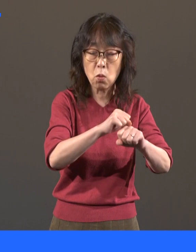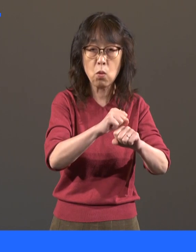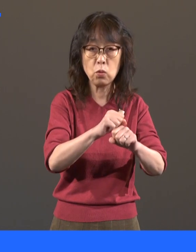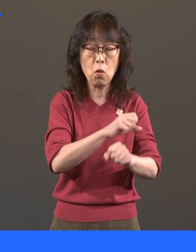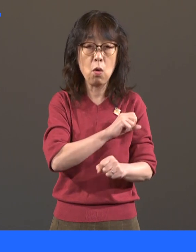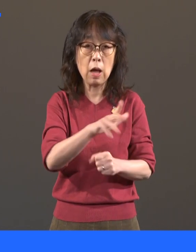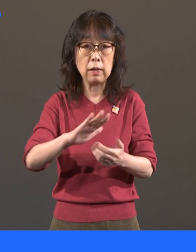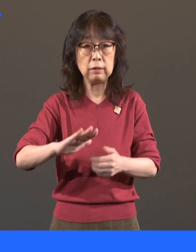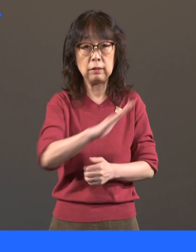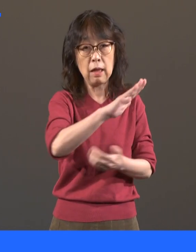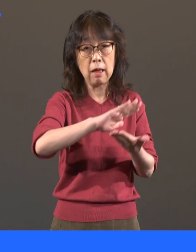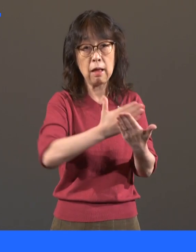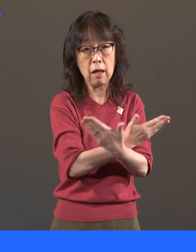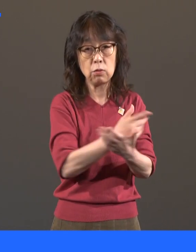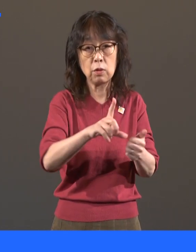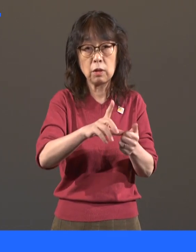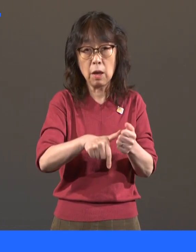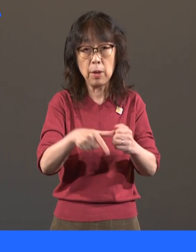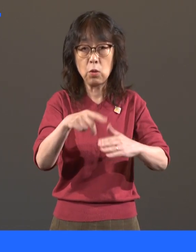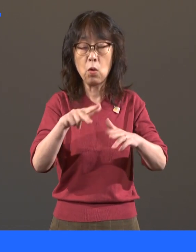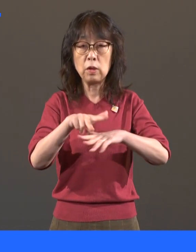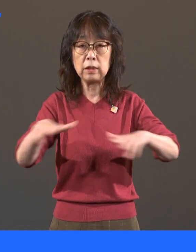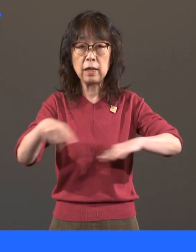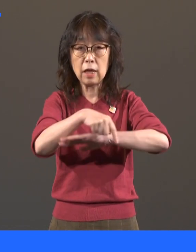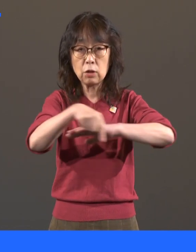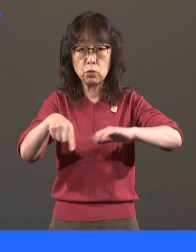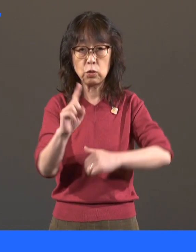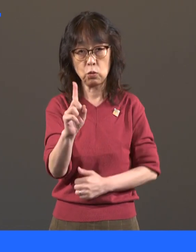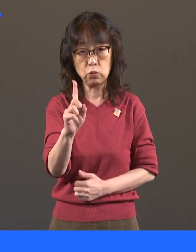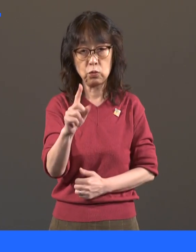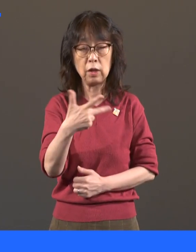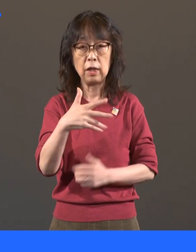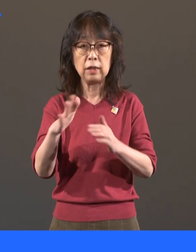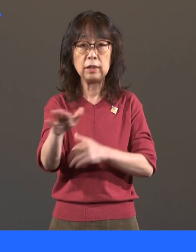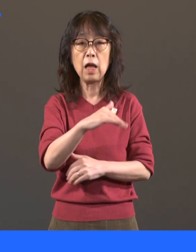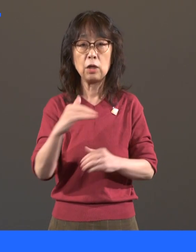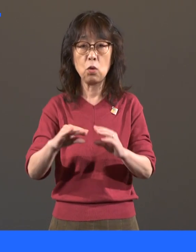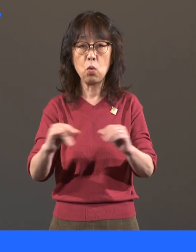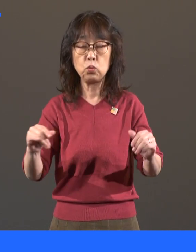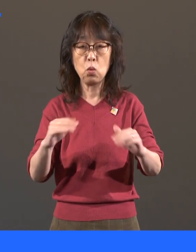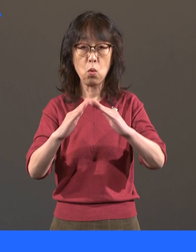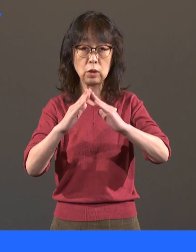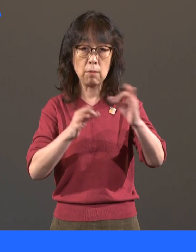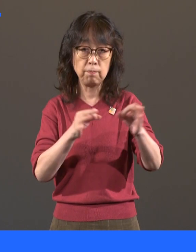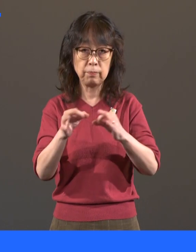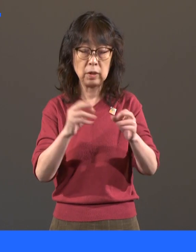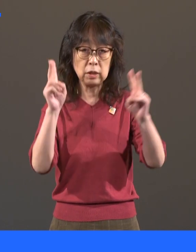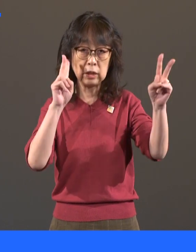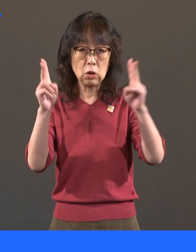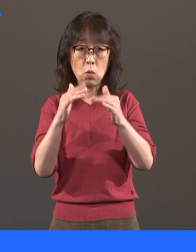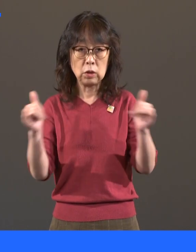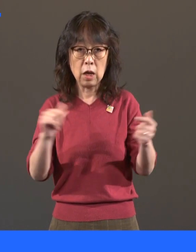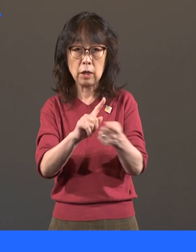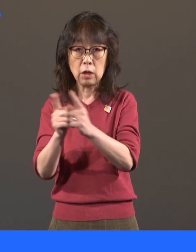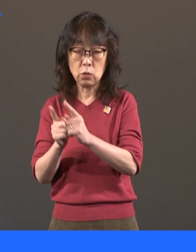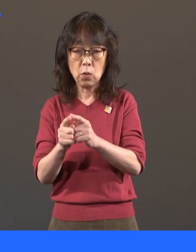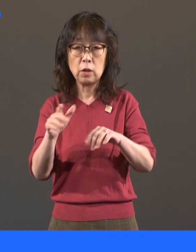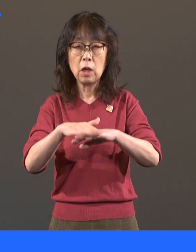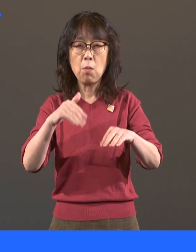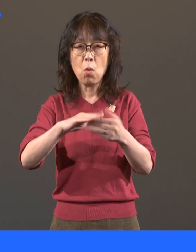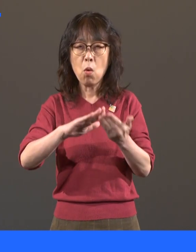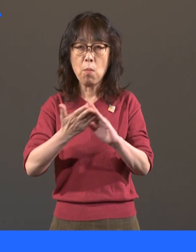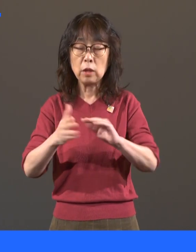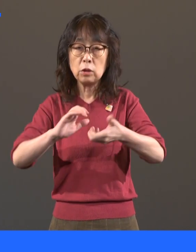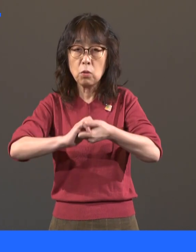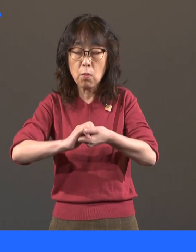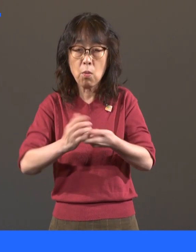化を進めるための政策の一環としてえ市内不動産事業者を対象とした札幌町友パートナー